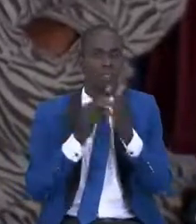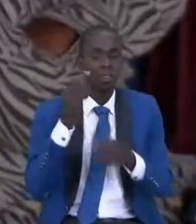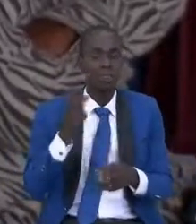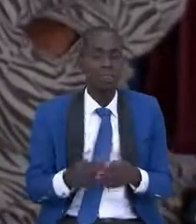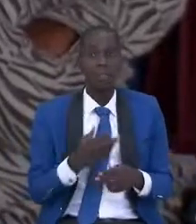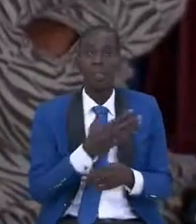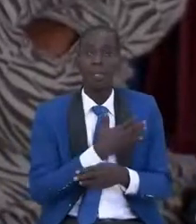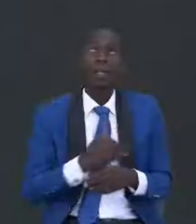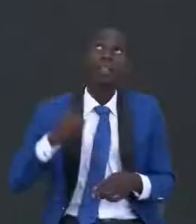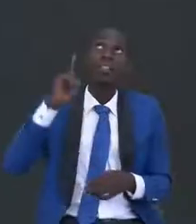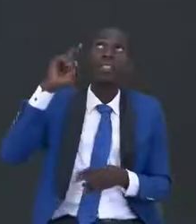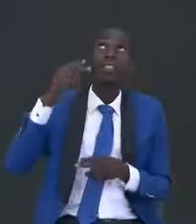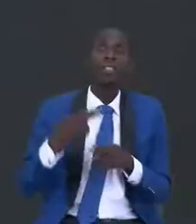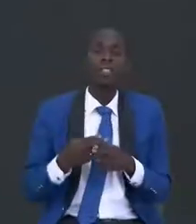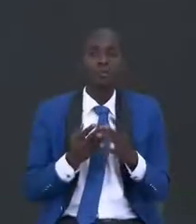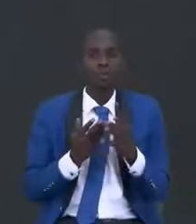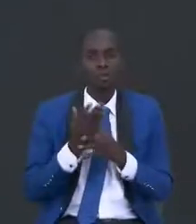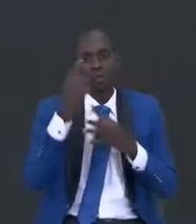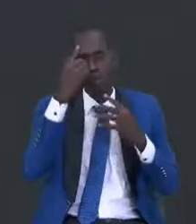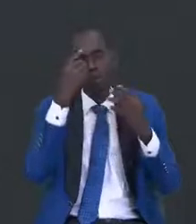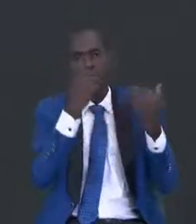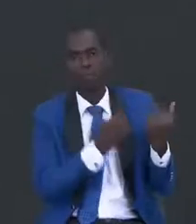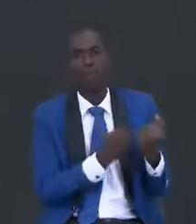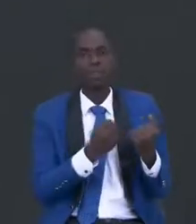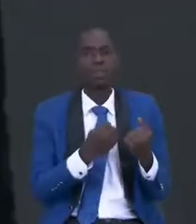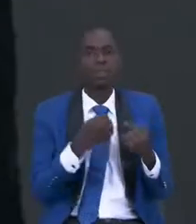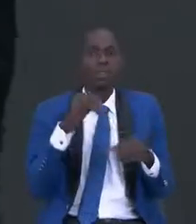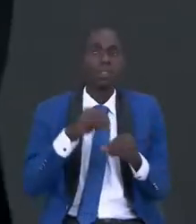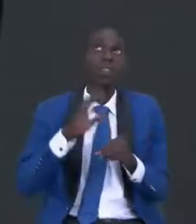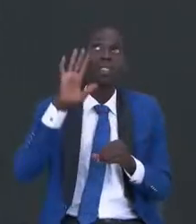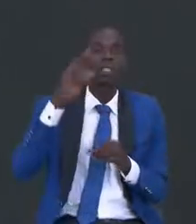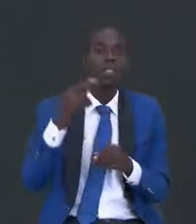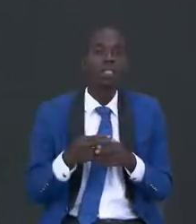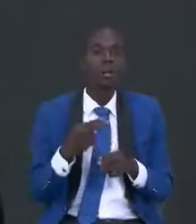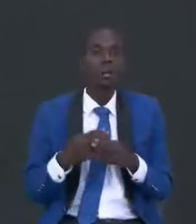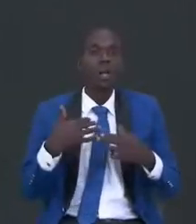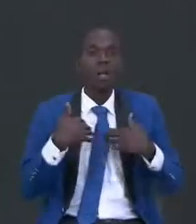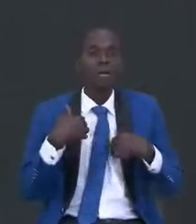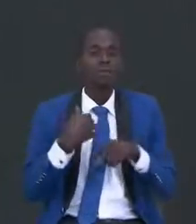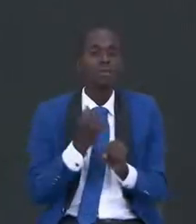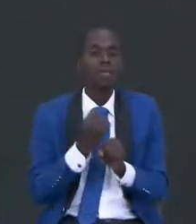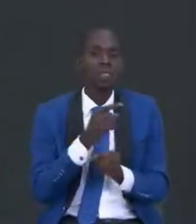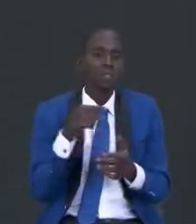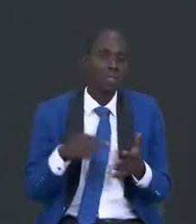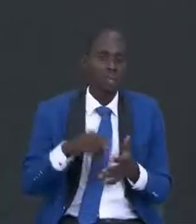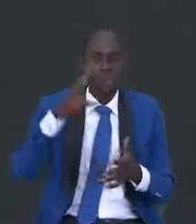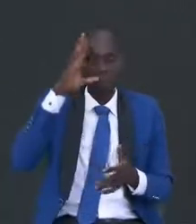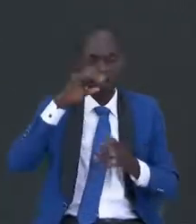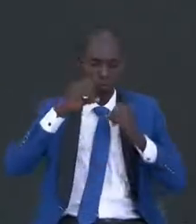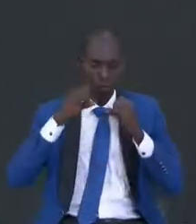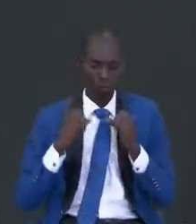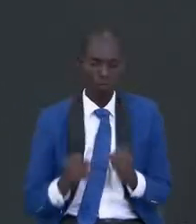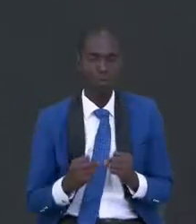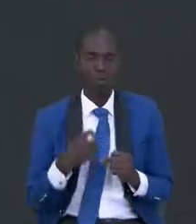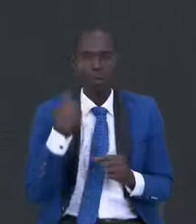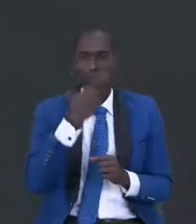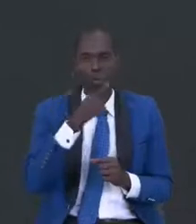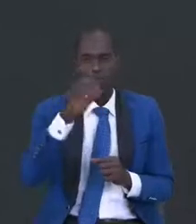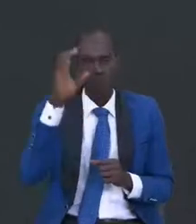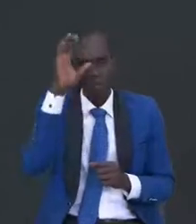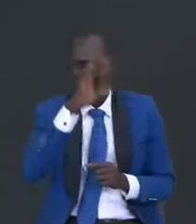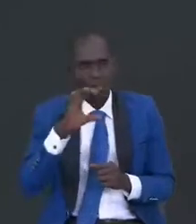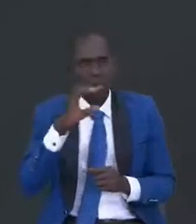Son nom, par la foi en son nom, que son nom a raffermi celui que vous voyez et connaissez.